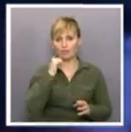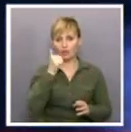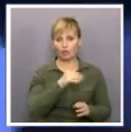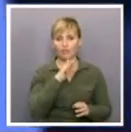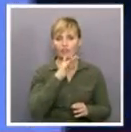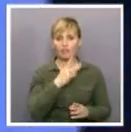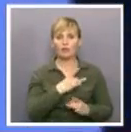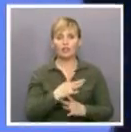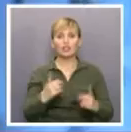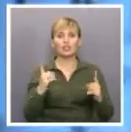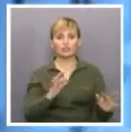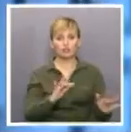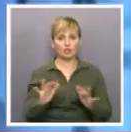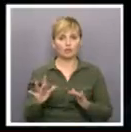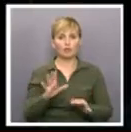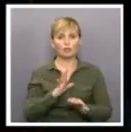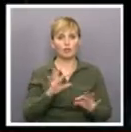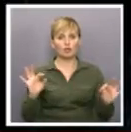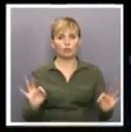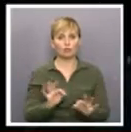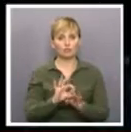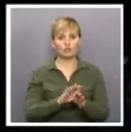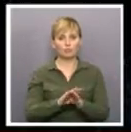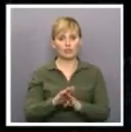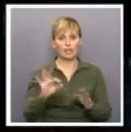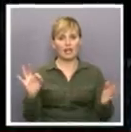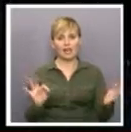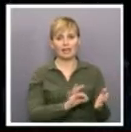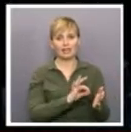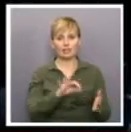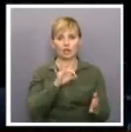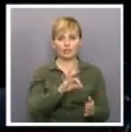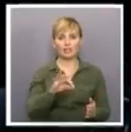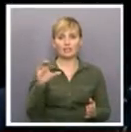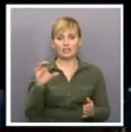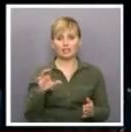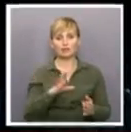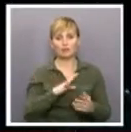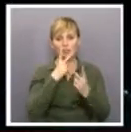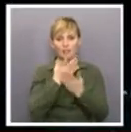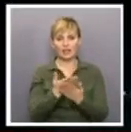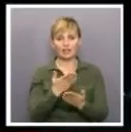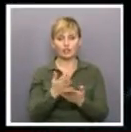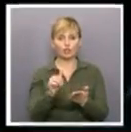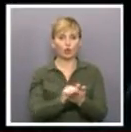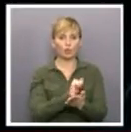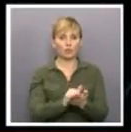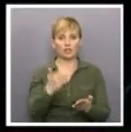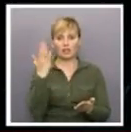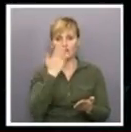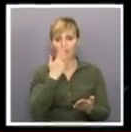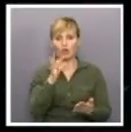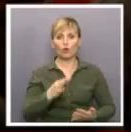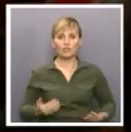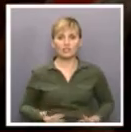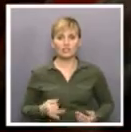Во время торжественного мероприятия прозвучали композиции в исполнении оркестра «Отрар Сазы» и был продемонстрирован документальный фильм о